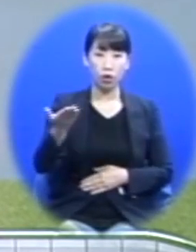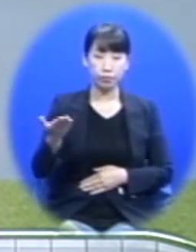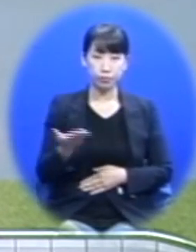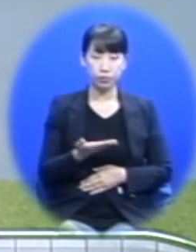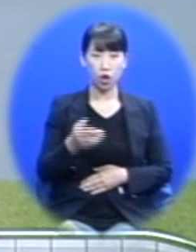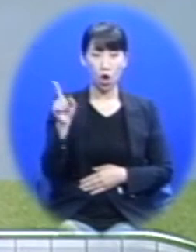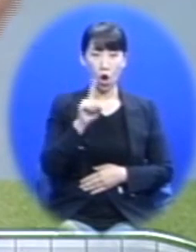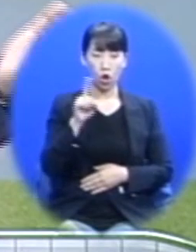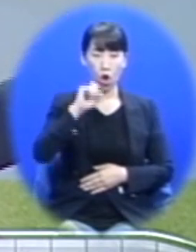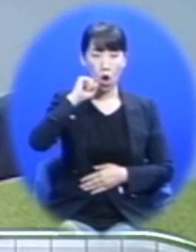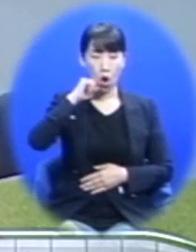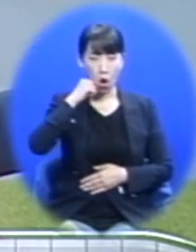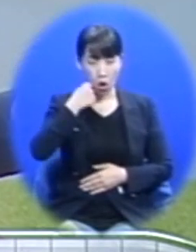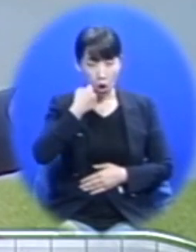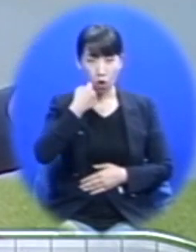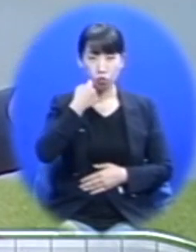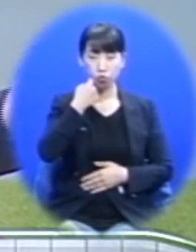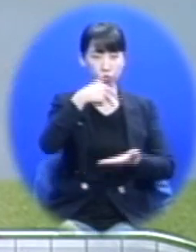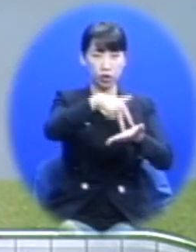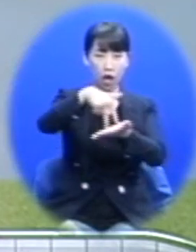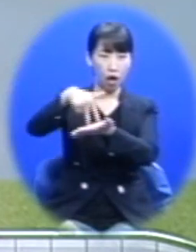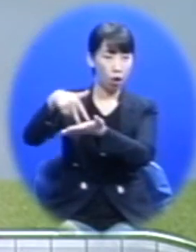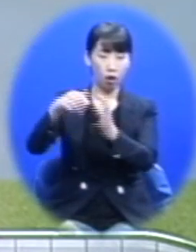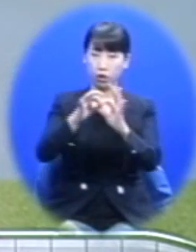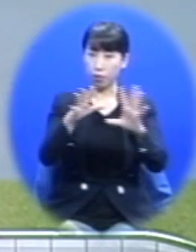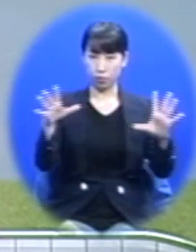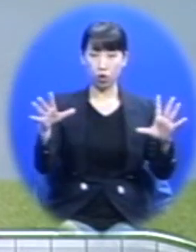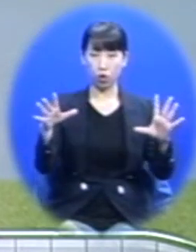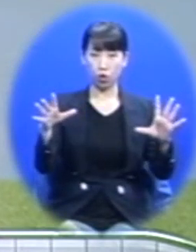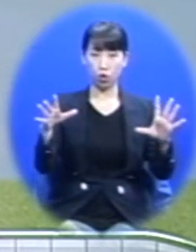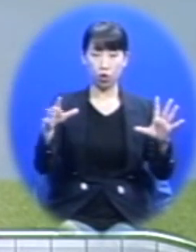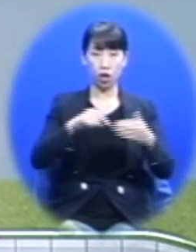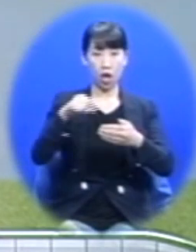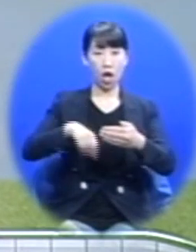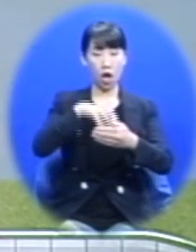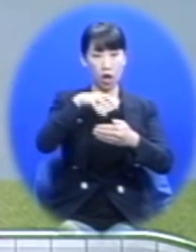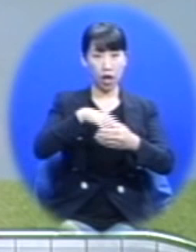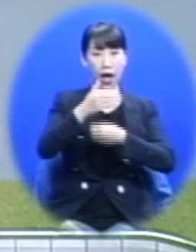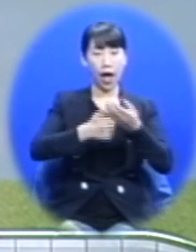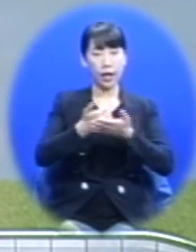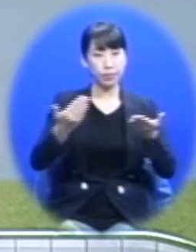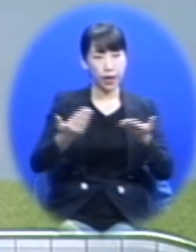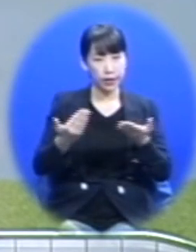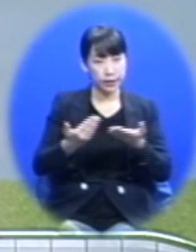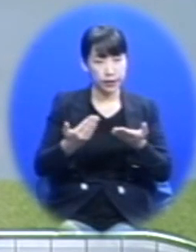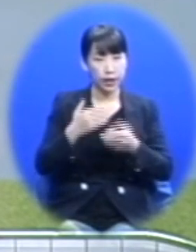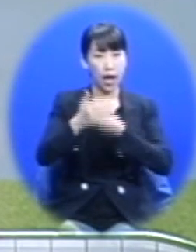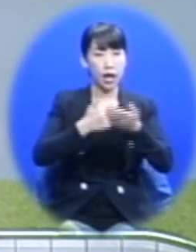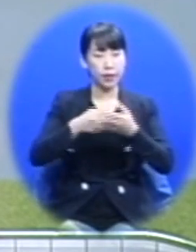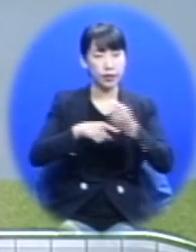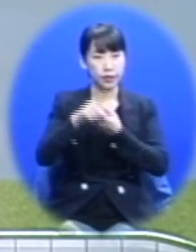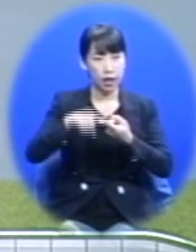여러분이 어떤 어려운 처지에 있든지 간에 여러분 안에 하나님의 일을 하고자 하는 소원이 있고 하나님의 뜻대로 살고자